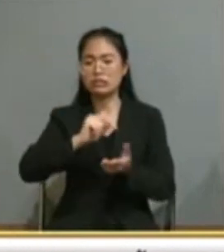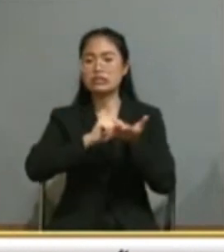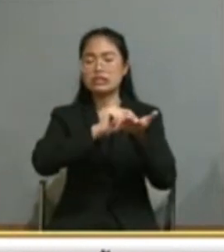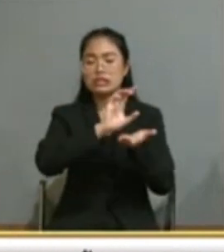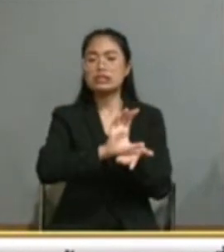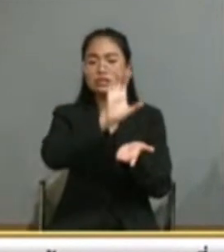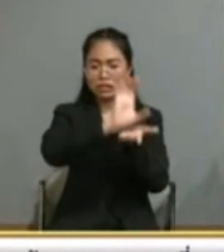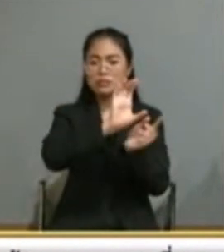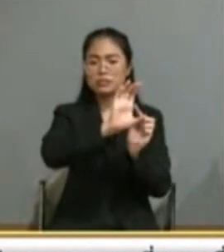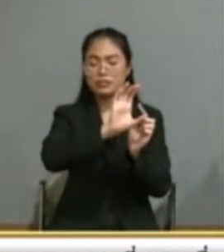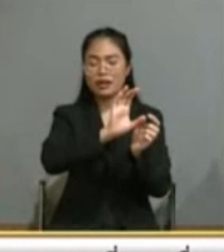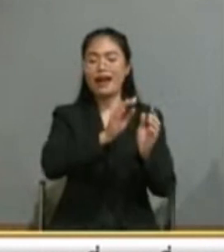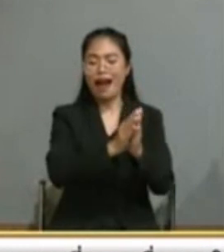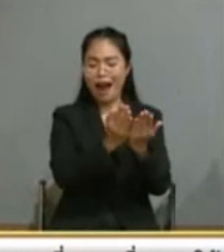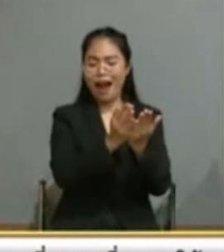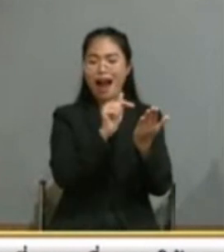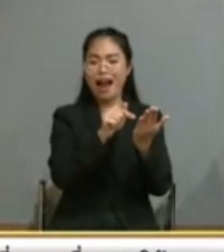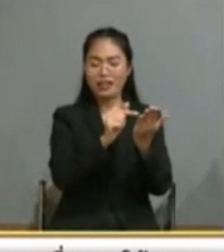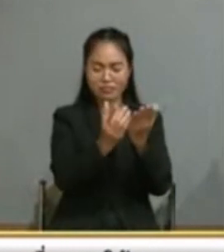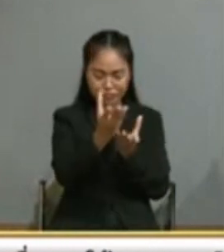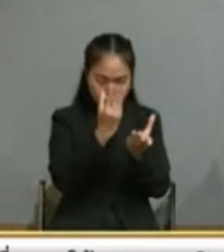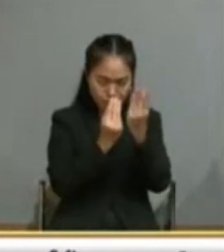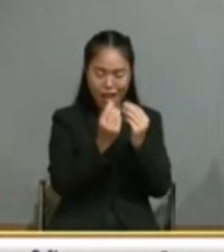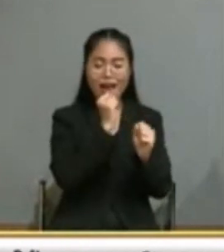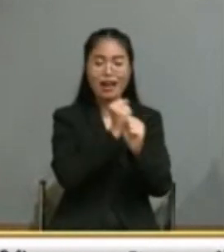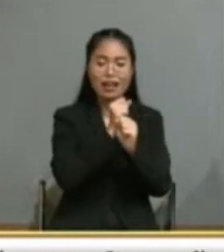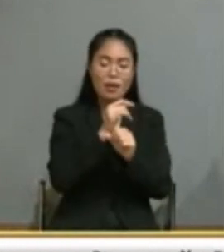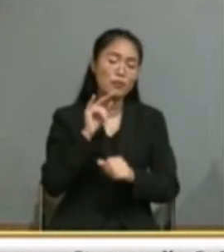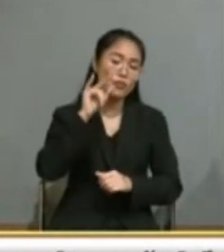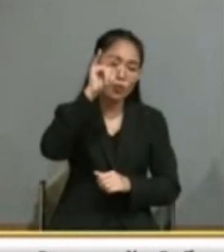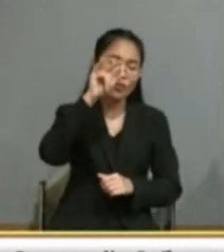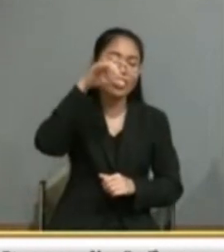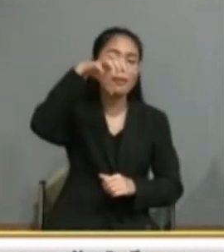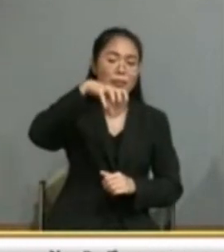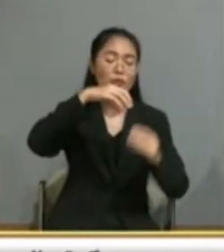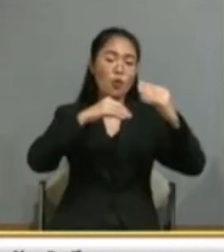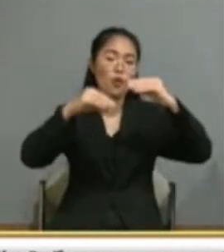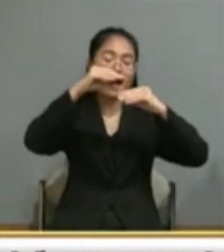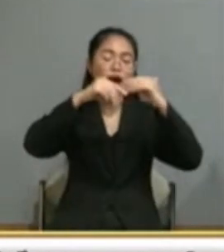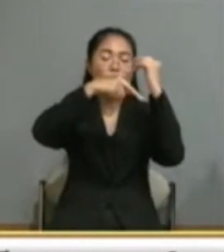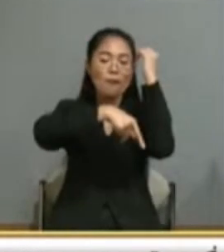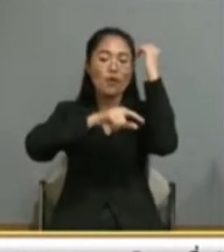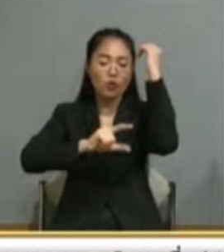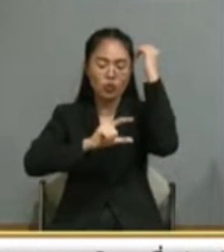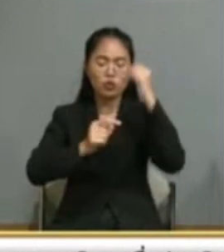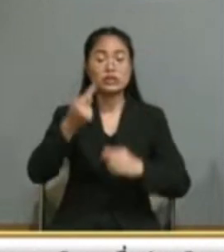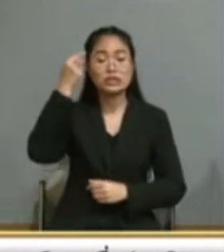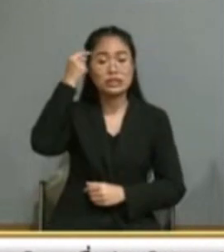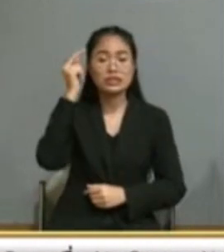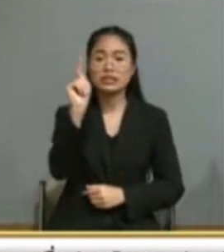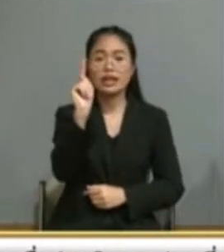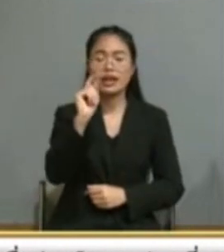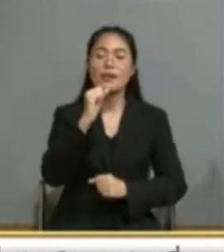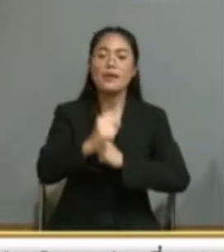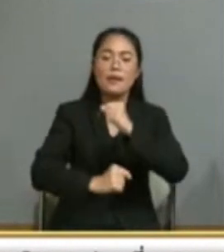ากรายงานของการศึกษา ความเป็ไปได้ของสนามบินพระทรุงเราคาดการ